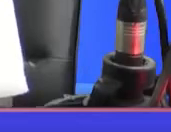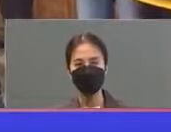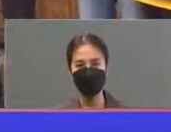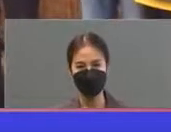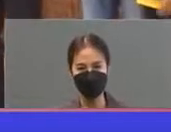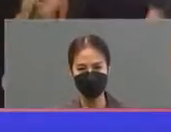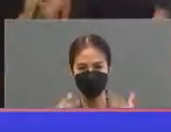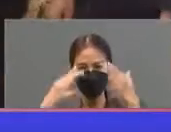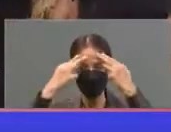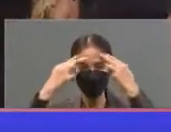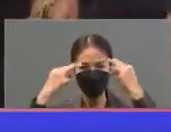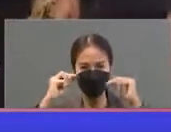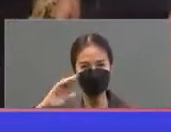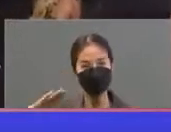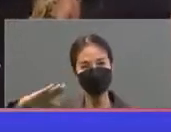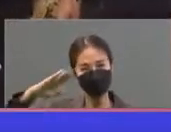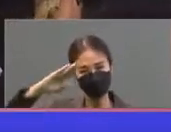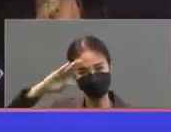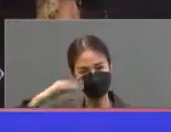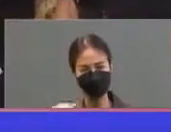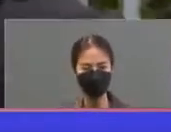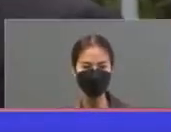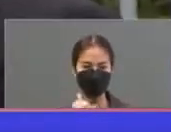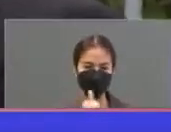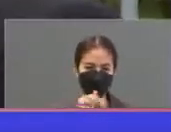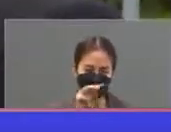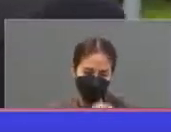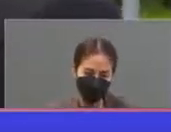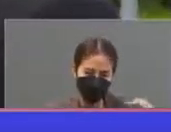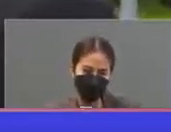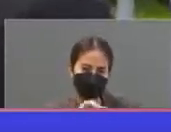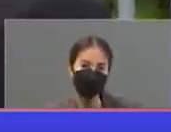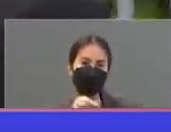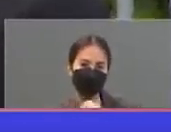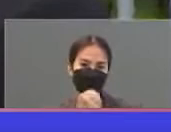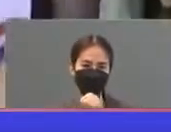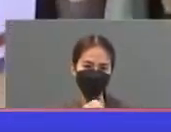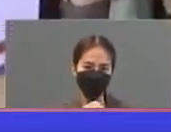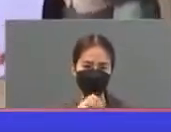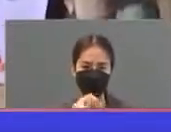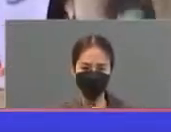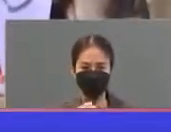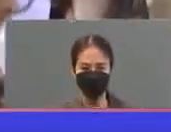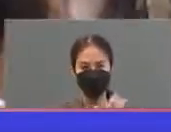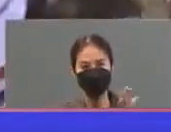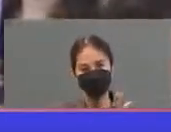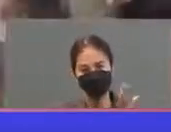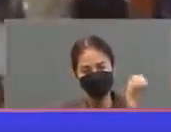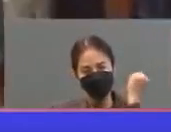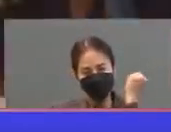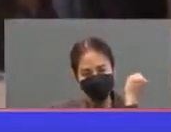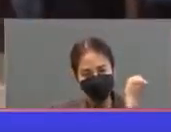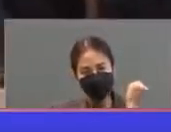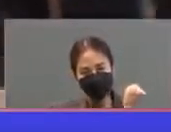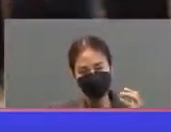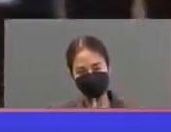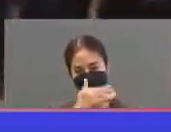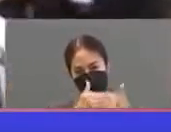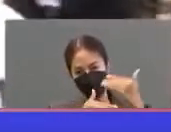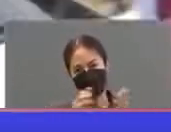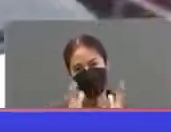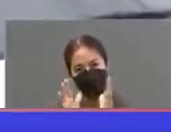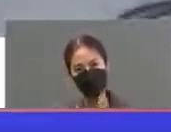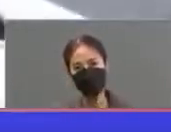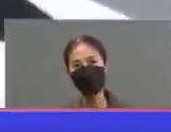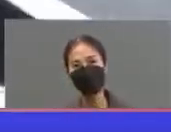กนะแล้วก็รัฐมนตรีว่าการกระทรวงท่านนายกแล้วก็พร้อมกับคณะเนี่ยนะคะตรวจเยี่ยมผลการดำเนินงานด้านเกษ